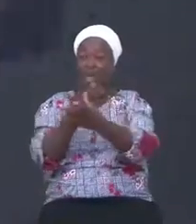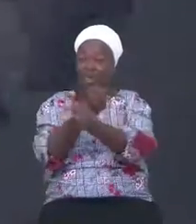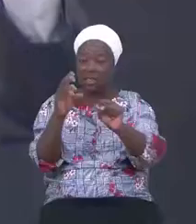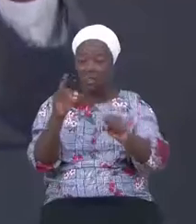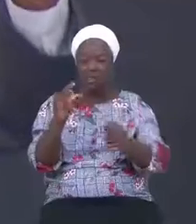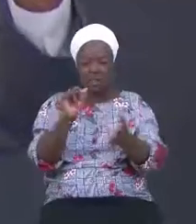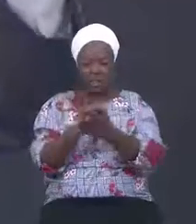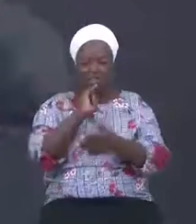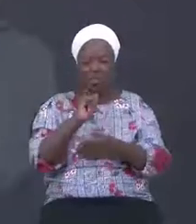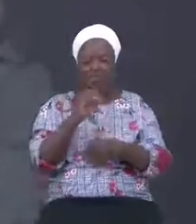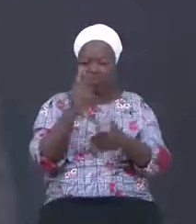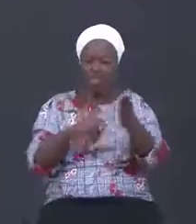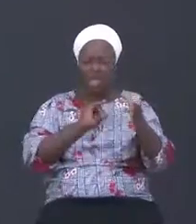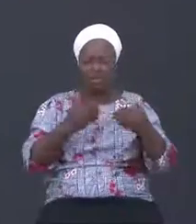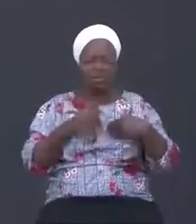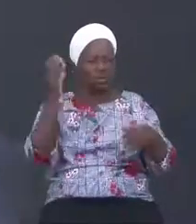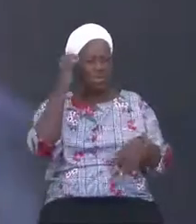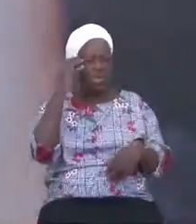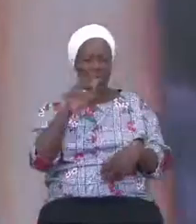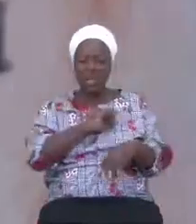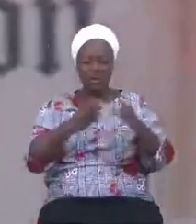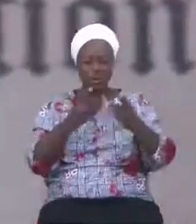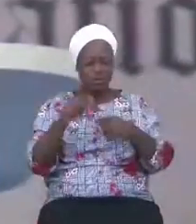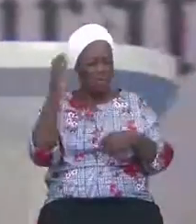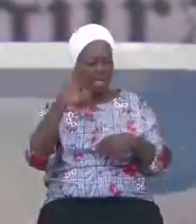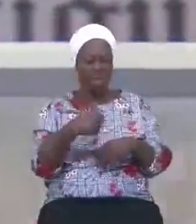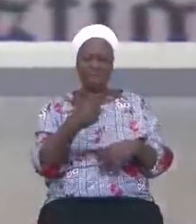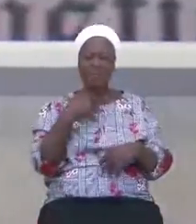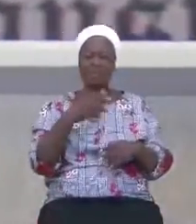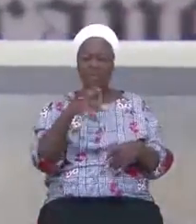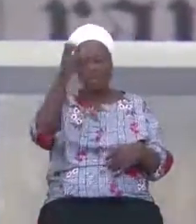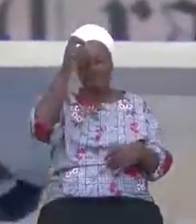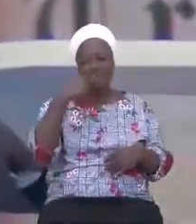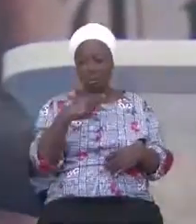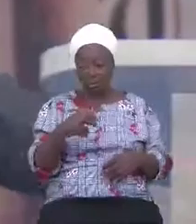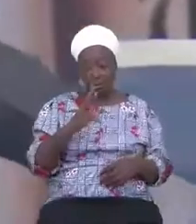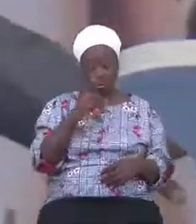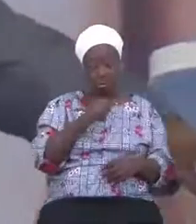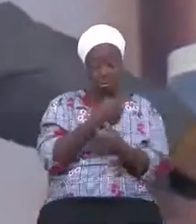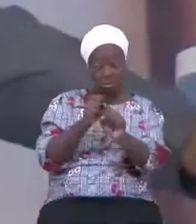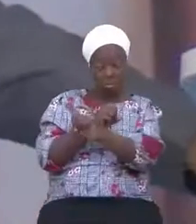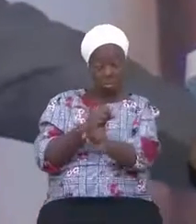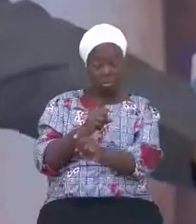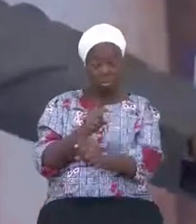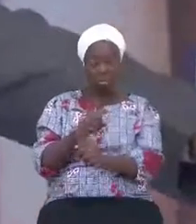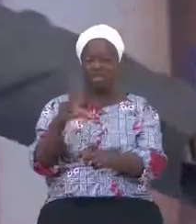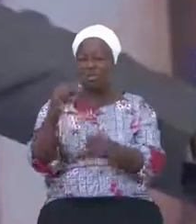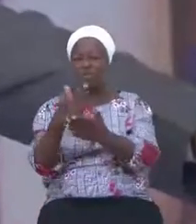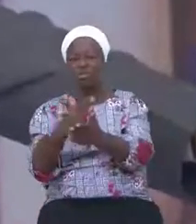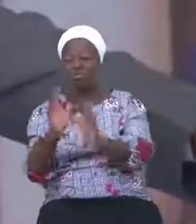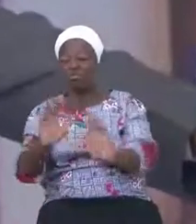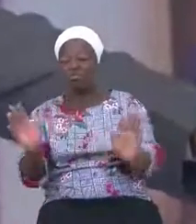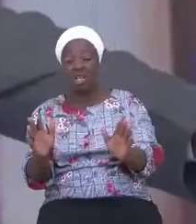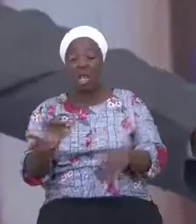ça c'est tout ce que je vais entendre. Je ne veux pas entendre autre voix de Satan qui disait, Ah, est-ce que tu as sauvé? Ah, il n'y a pas de discussion. Je